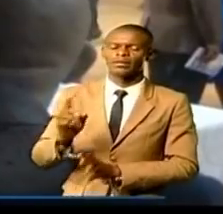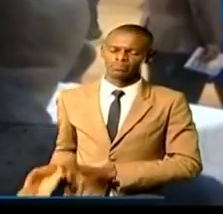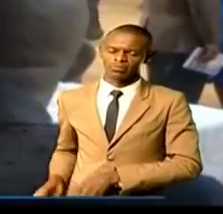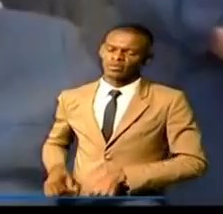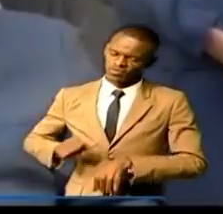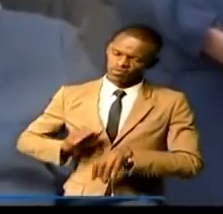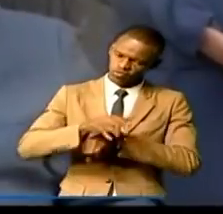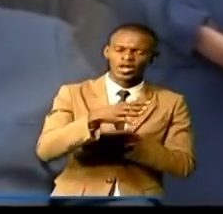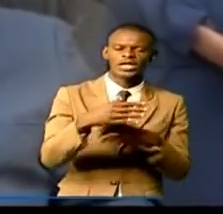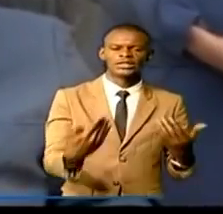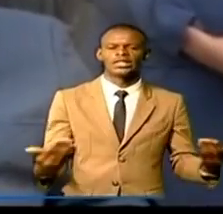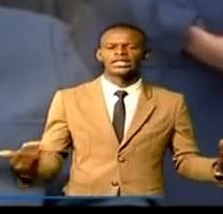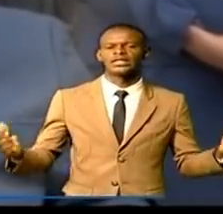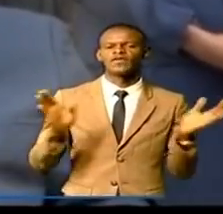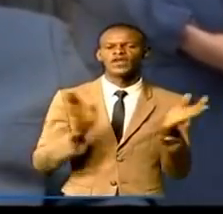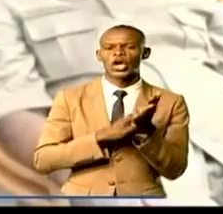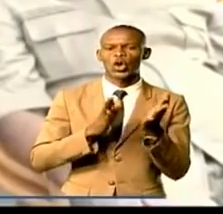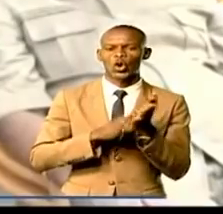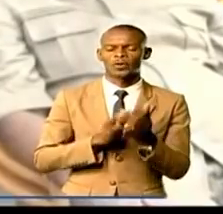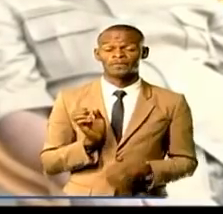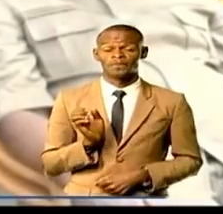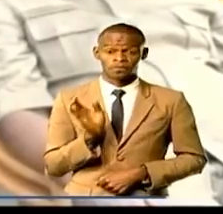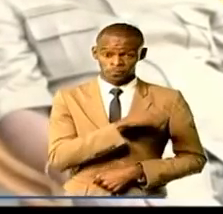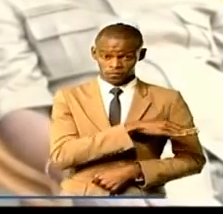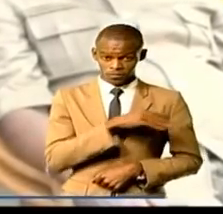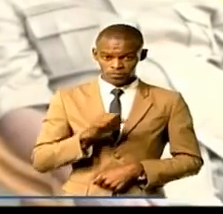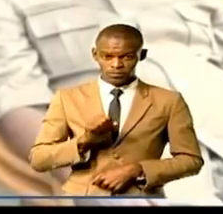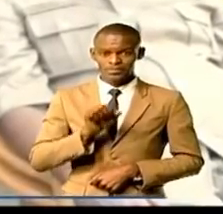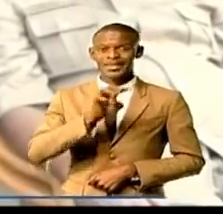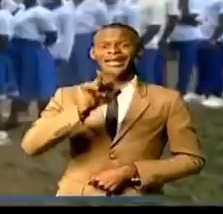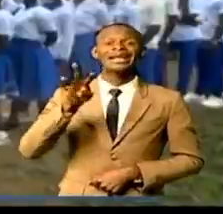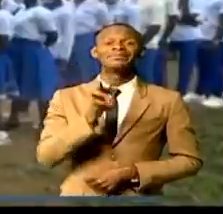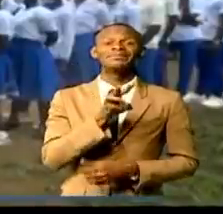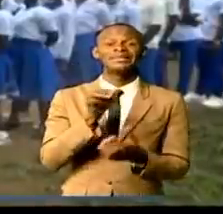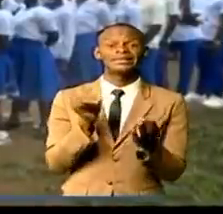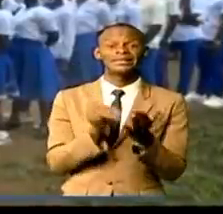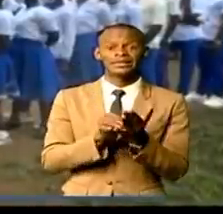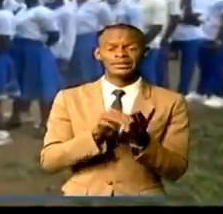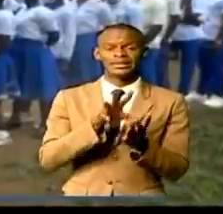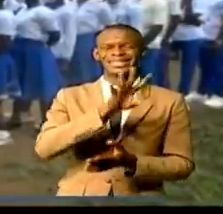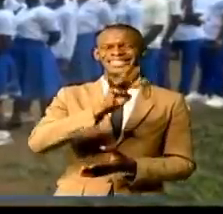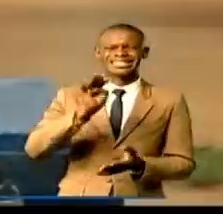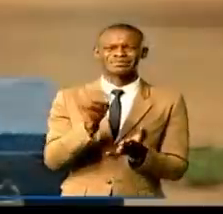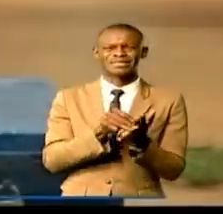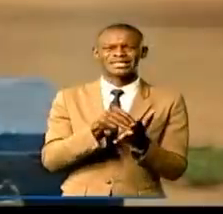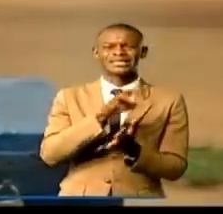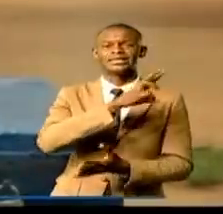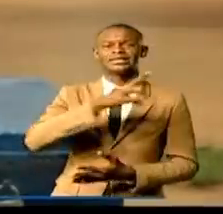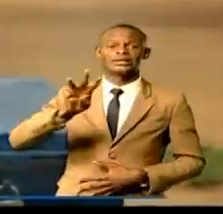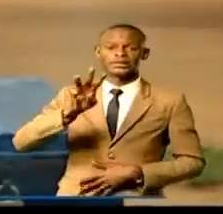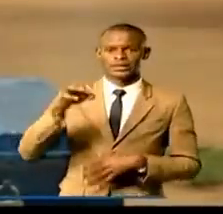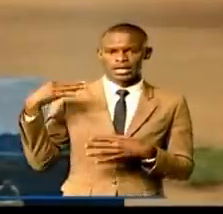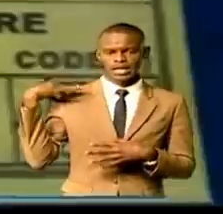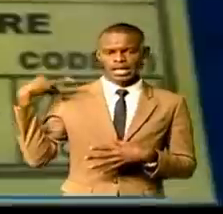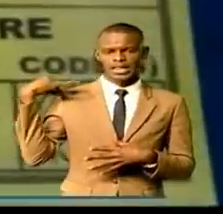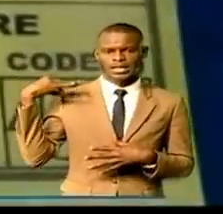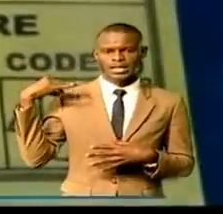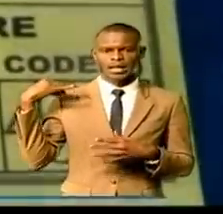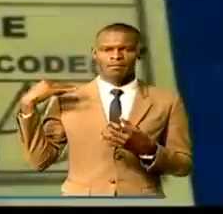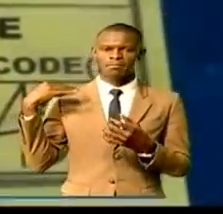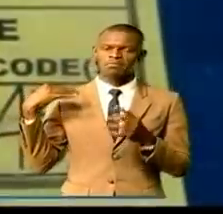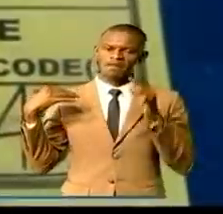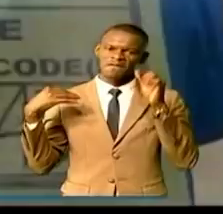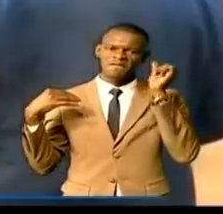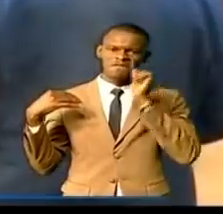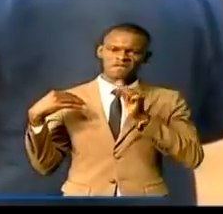Au total, 4 046 candidats, dont 1 437 filles réparties en 12 centres pour les